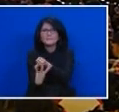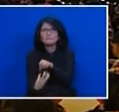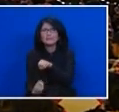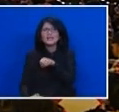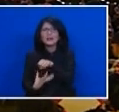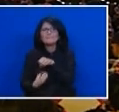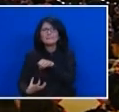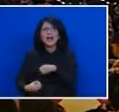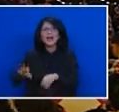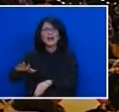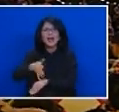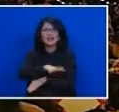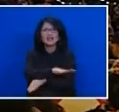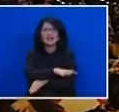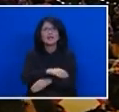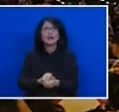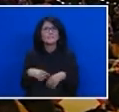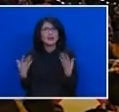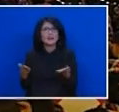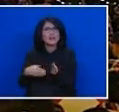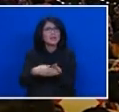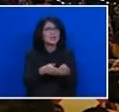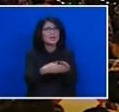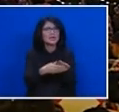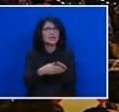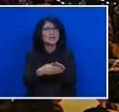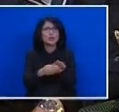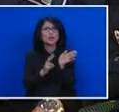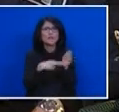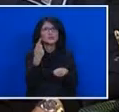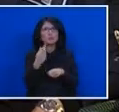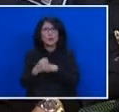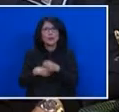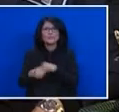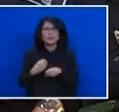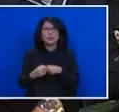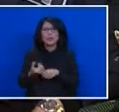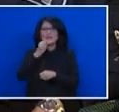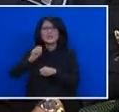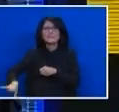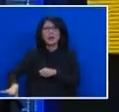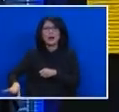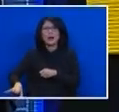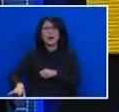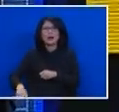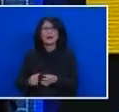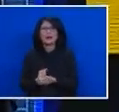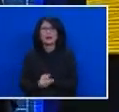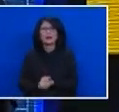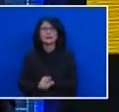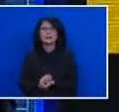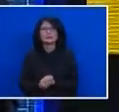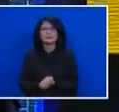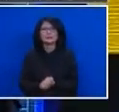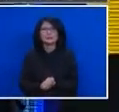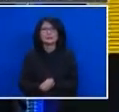Jakarta Bagaimana strategi paslon 1 untuk mengelola sampah secara inovatif dan berkelanjutan silakan dijawab dalam waktu